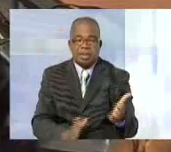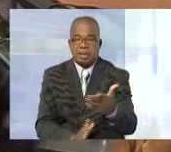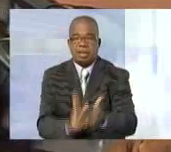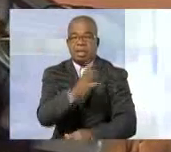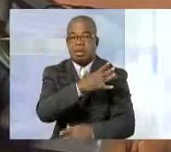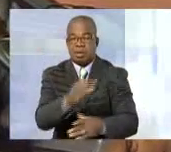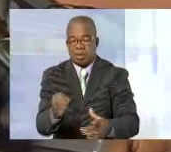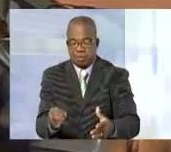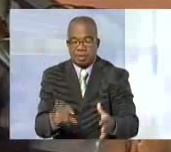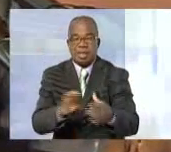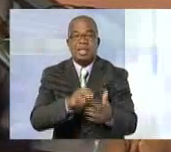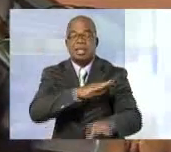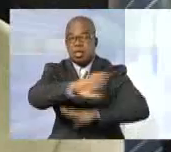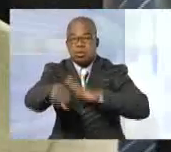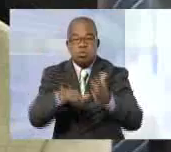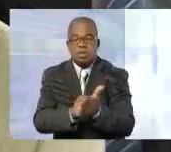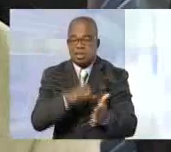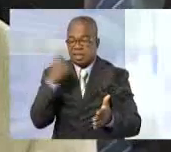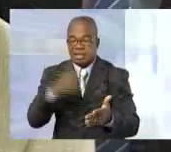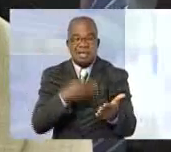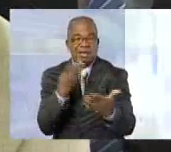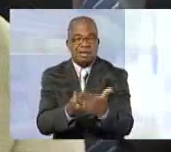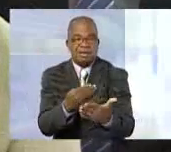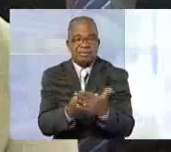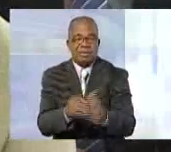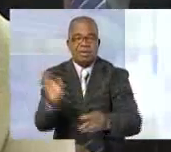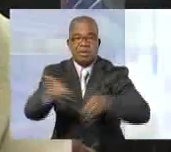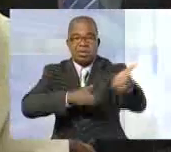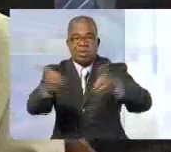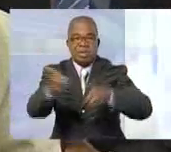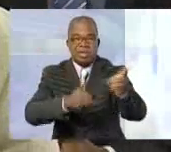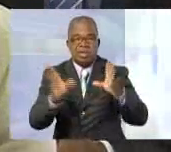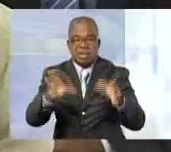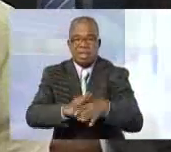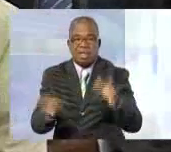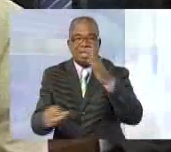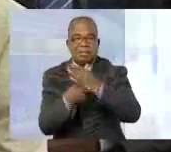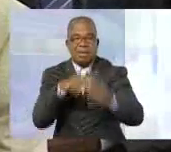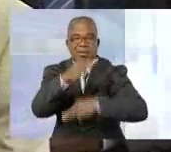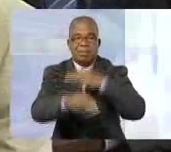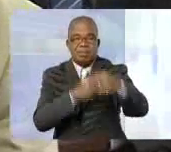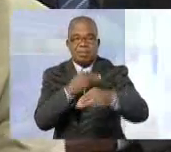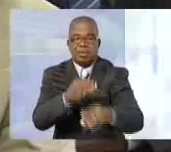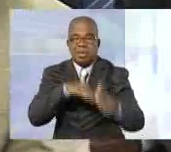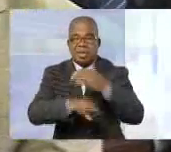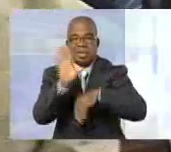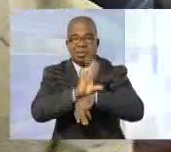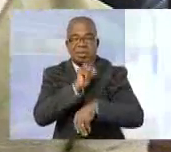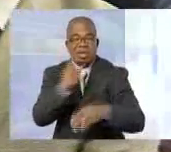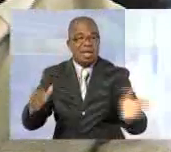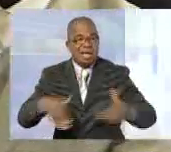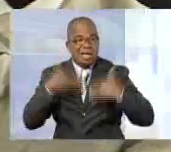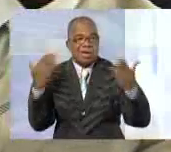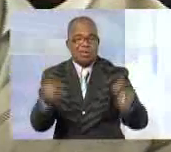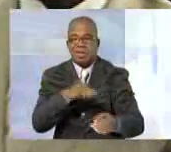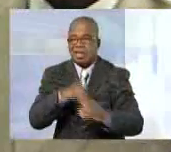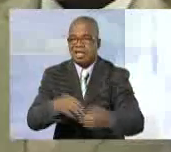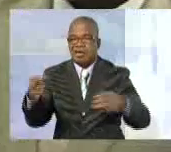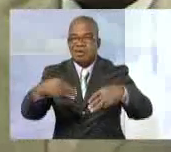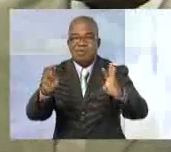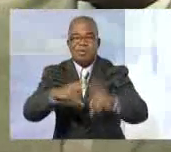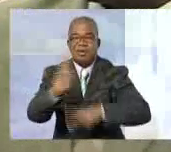Tal, directeur des opérations de la Banque mondiale en Côte d'Ivoire, lui, se réjouit de cette initiative. Dans les marchés publics, l'adoption du